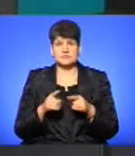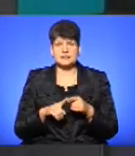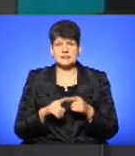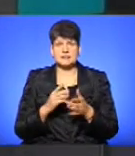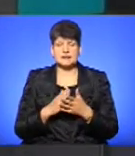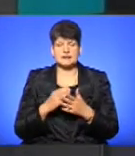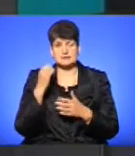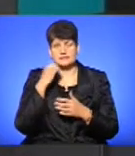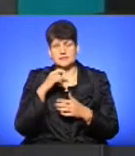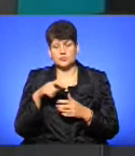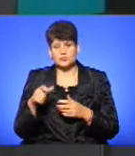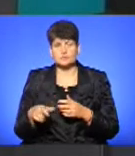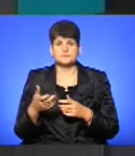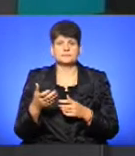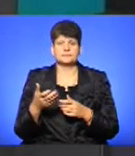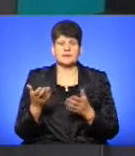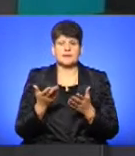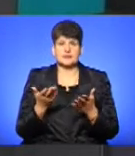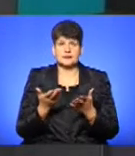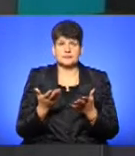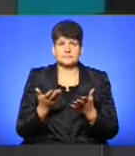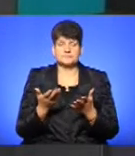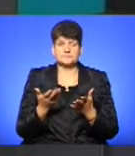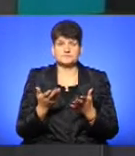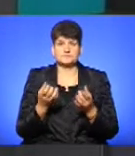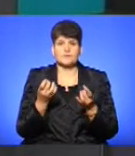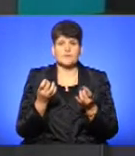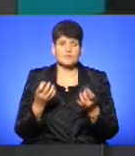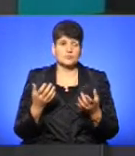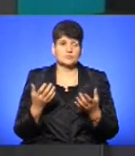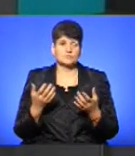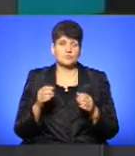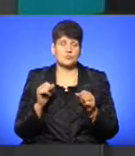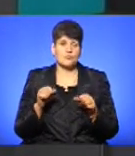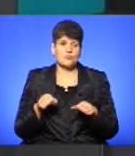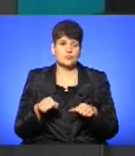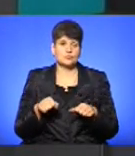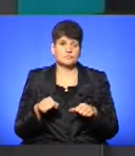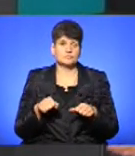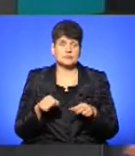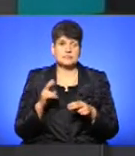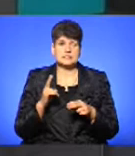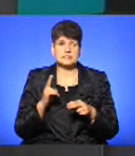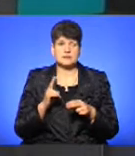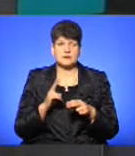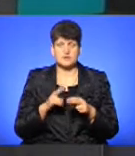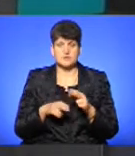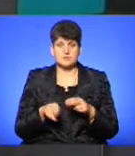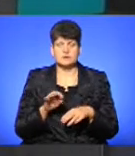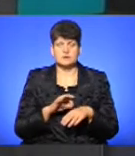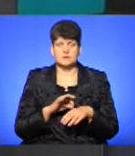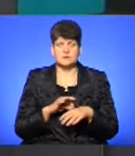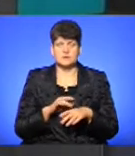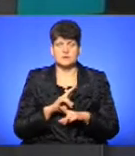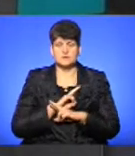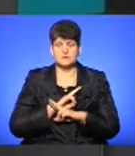літні люди, старші люди, які просто-напросто можуть закінчити захворювання, може,